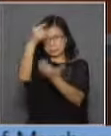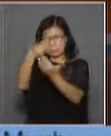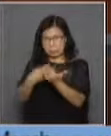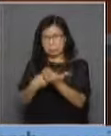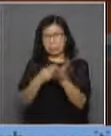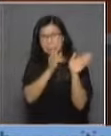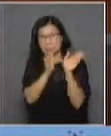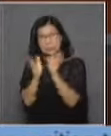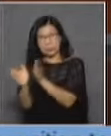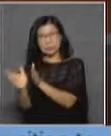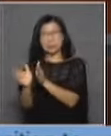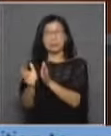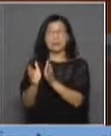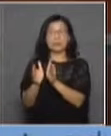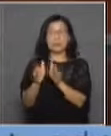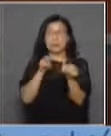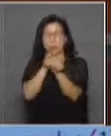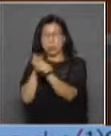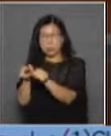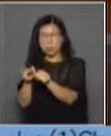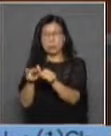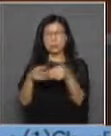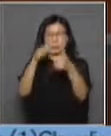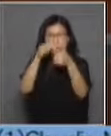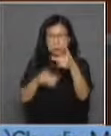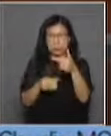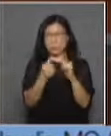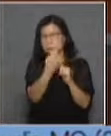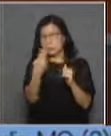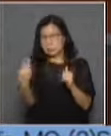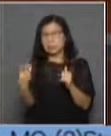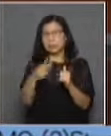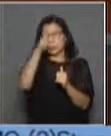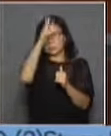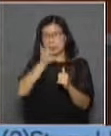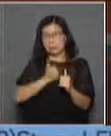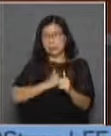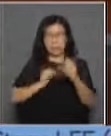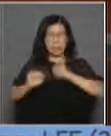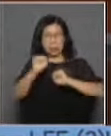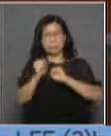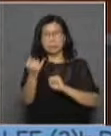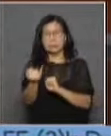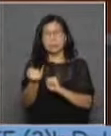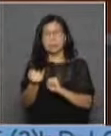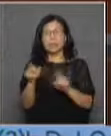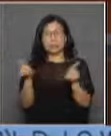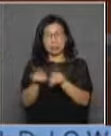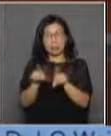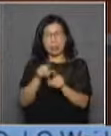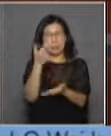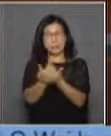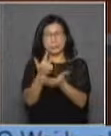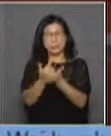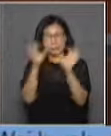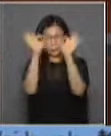序上、行政上、個人某啲嘅官員嘅操守上，明顯係有嚴重嘅錯